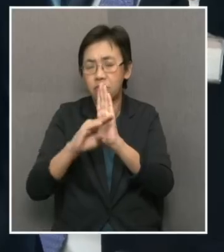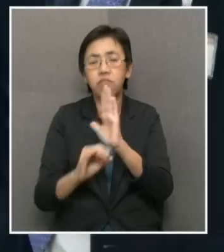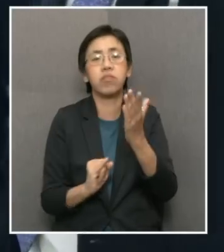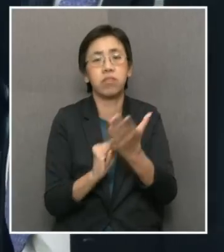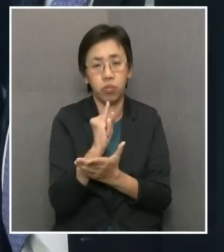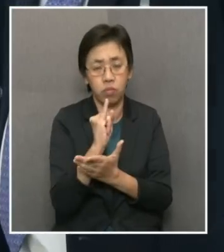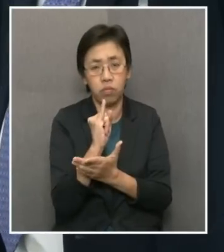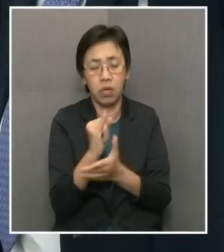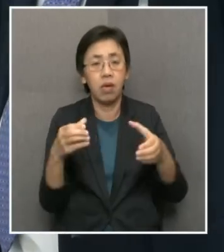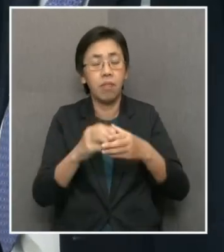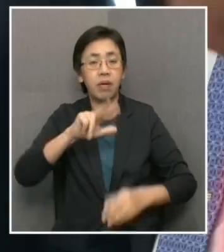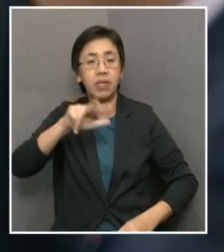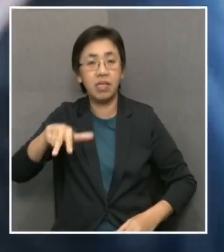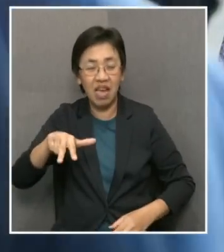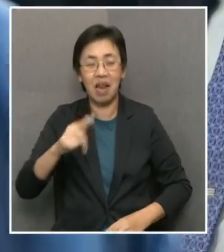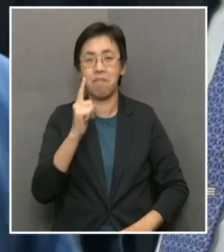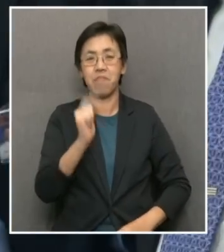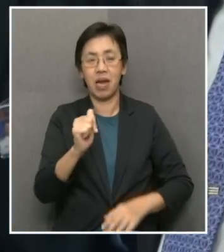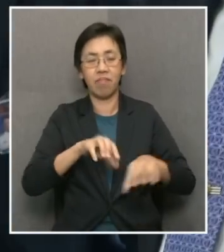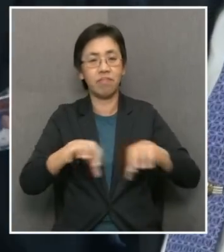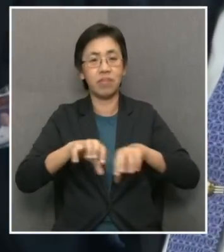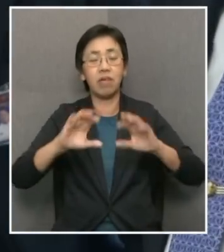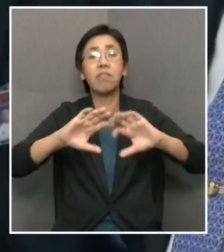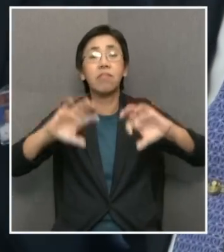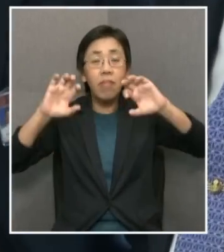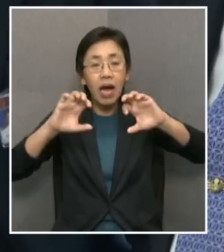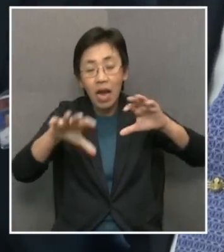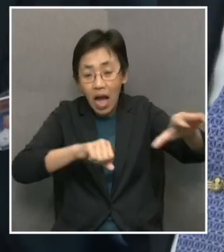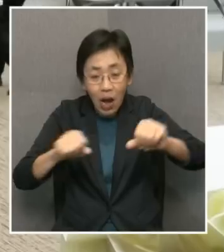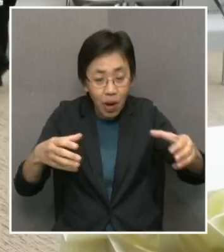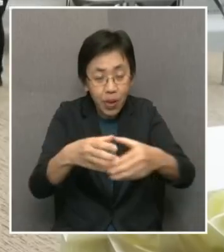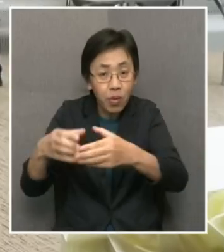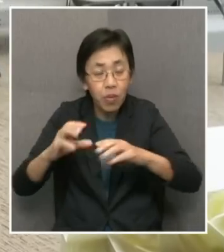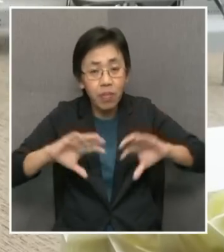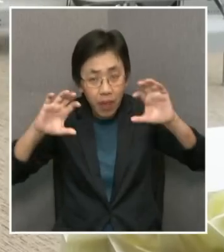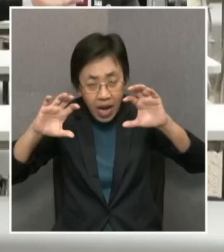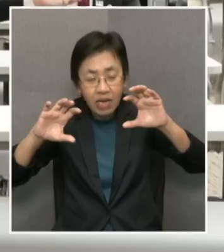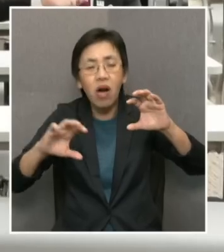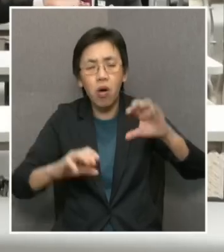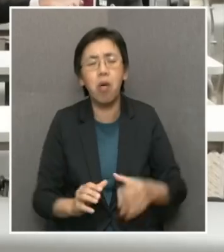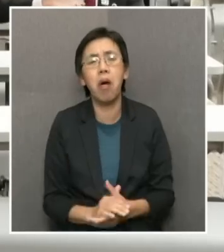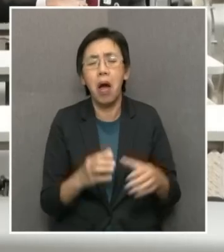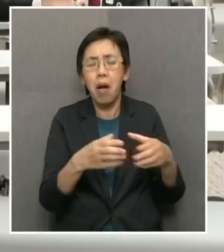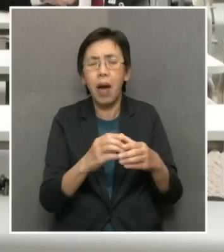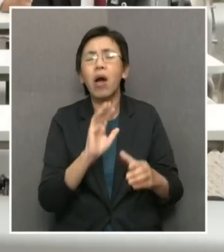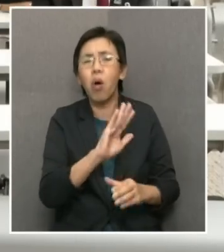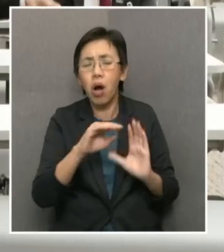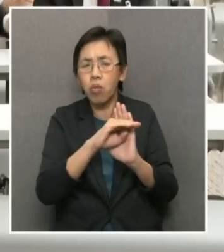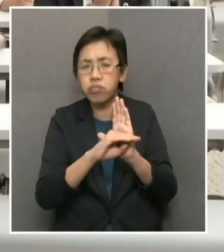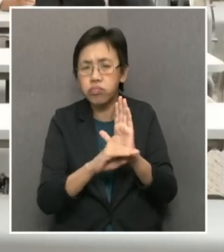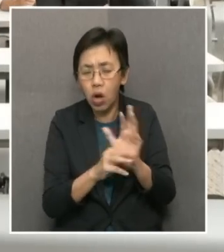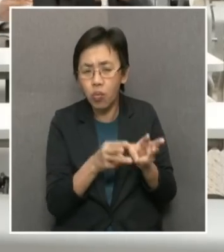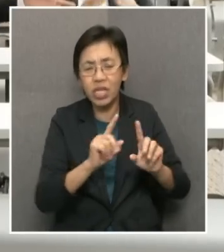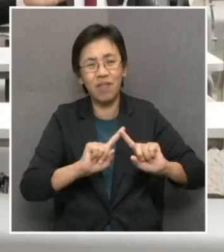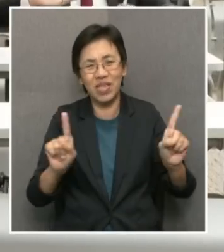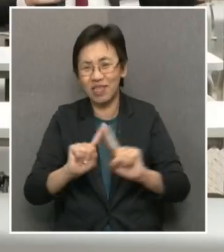เพื่อไทยในฐานะเป็นพรรคแกนนำในการจัดตั้งรัฐบาลพรรคแกนนำแต่ละพรรคจะมีขั้นตอนมีวิธีการที่แตกต่าง